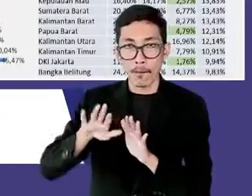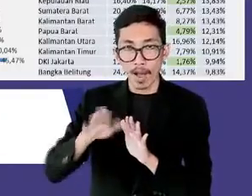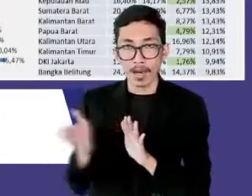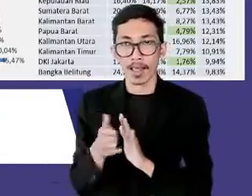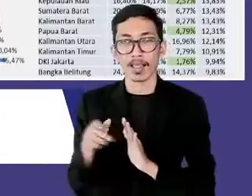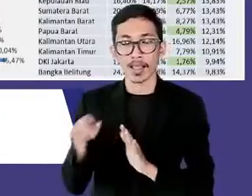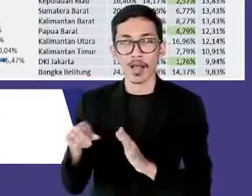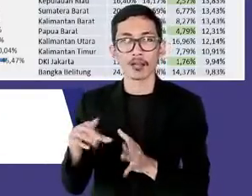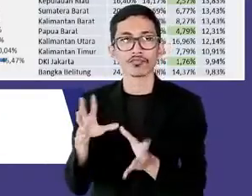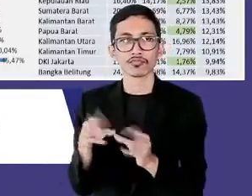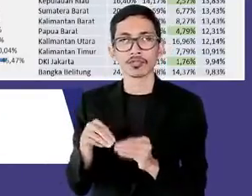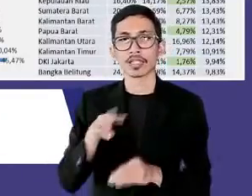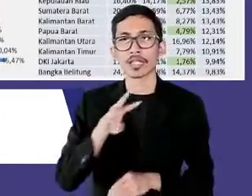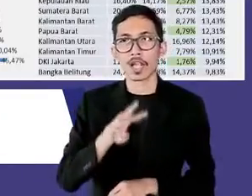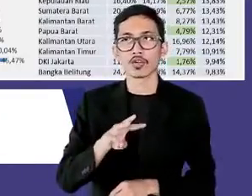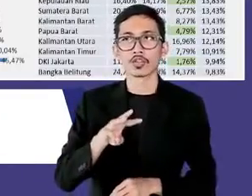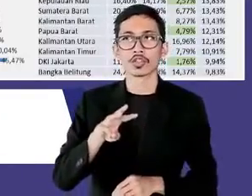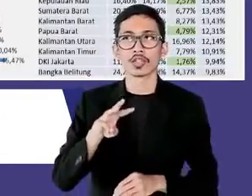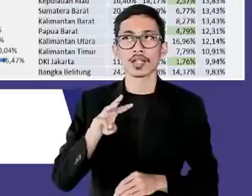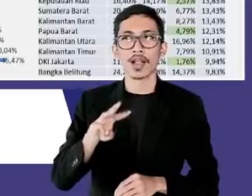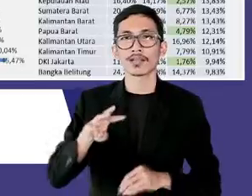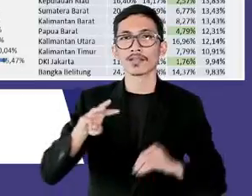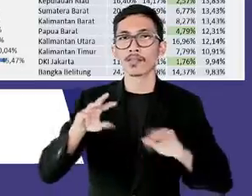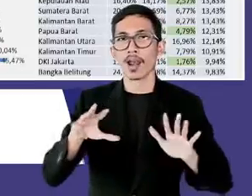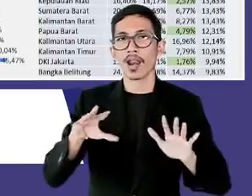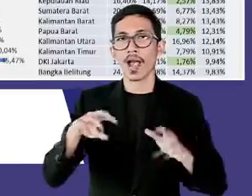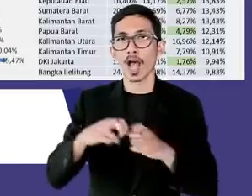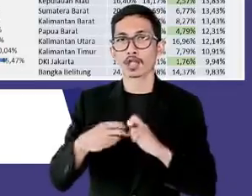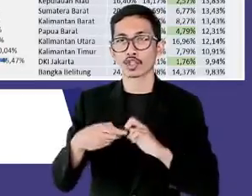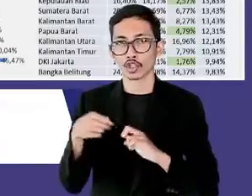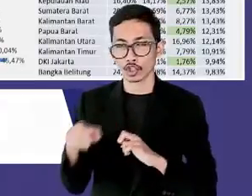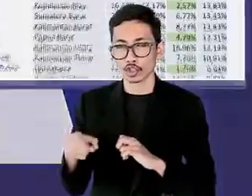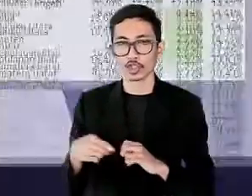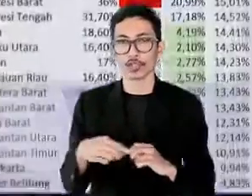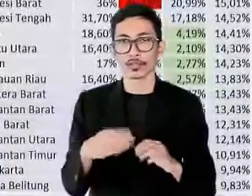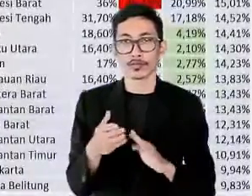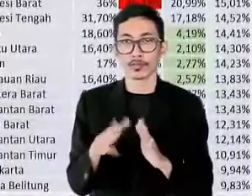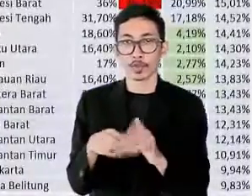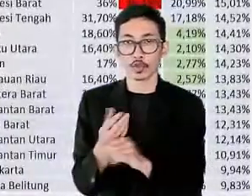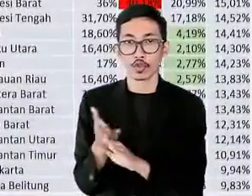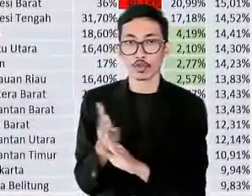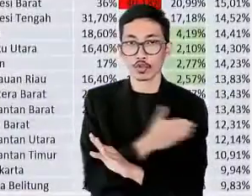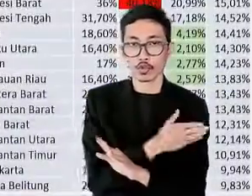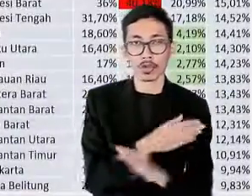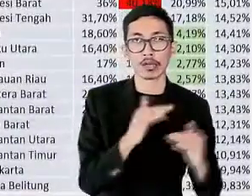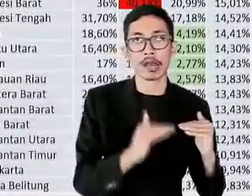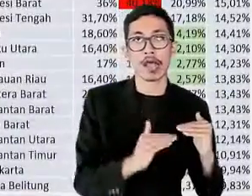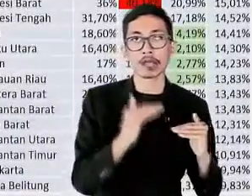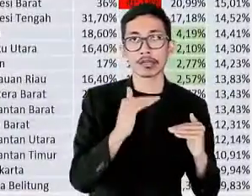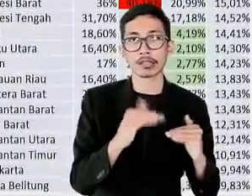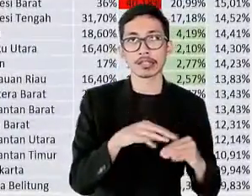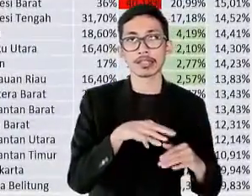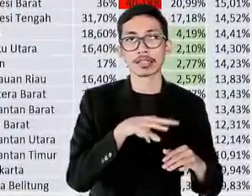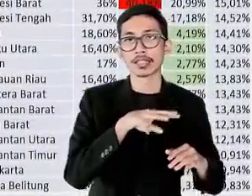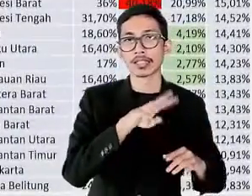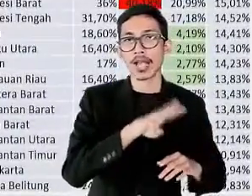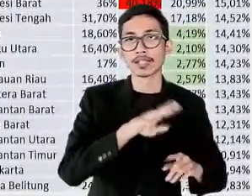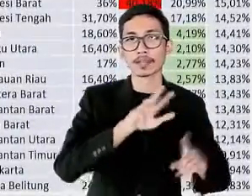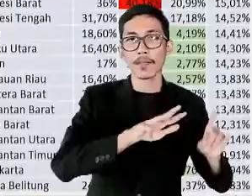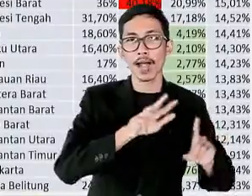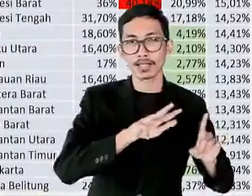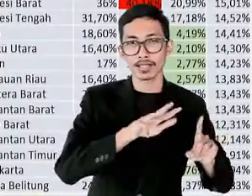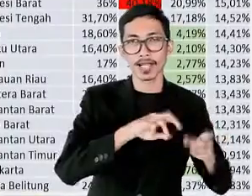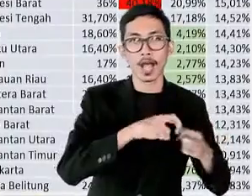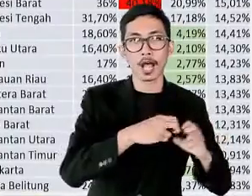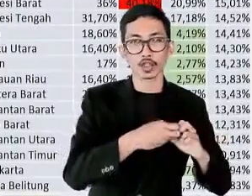398 kasus naik dari minggu sebelumnya yang berjumlah 319 kasus